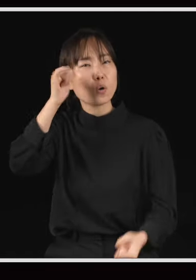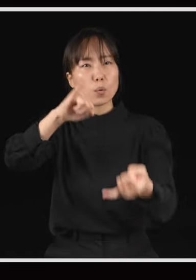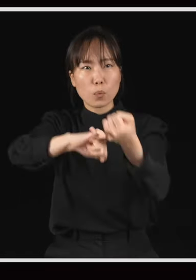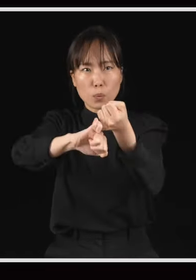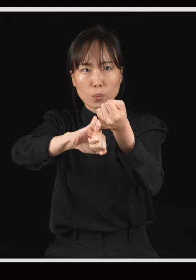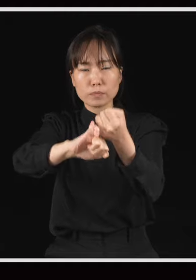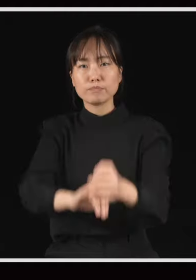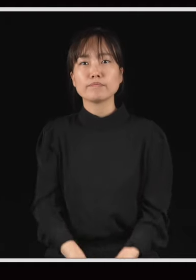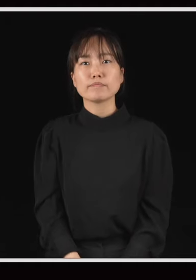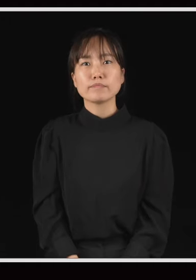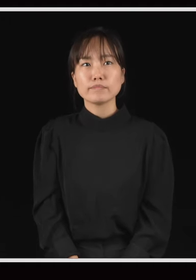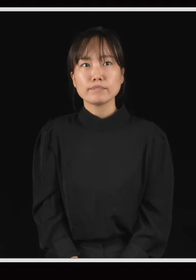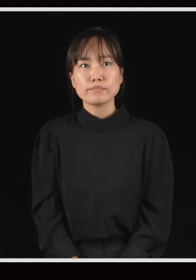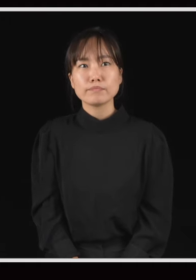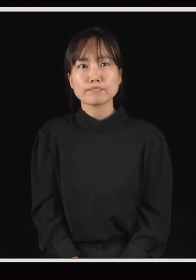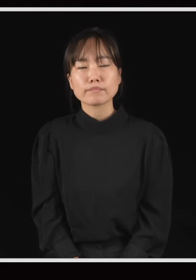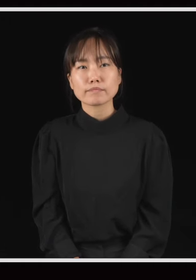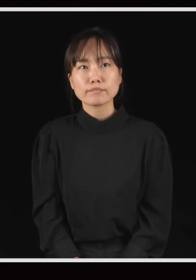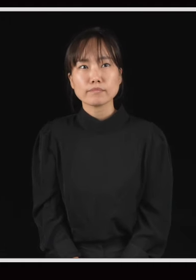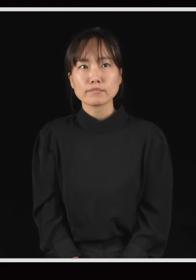좋겠습니다.